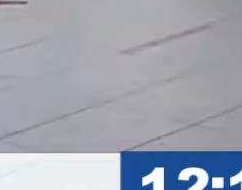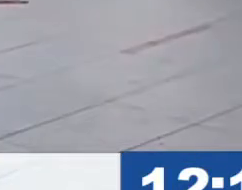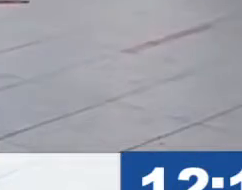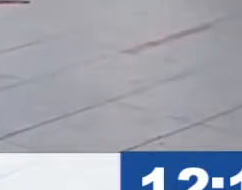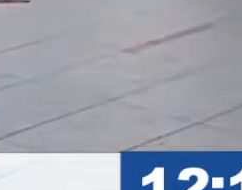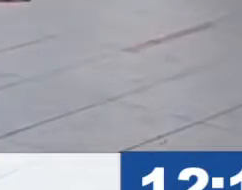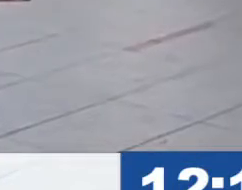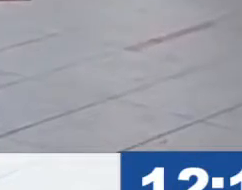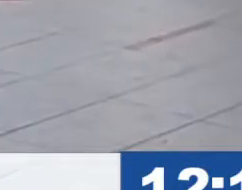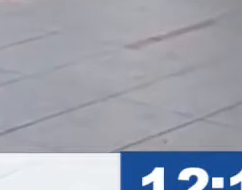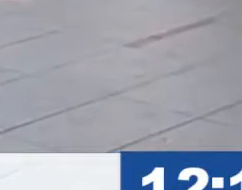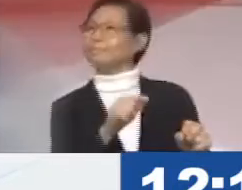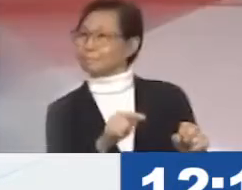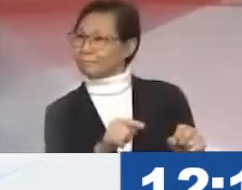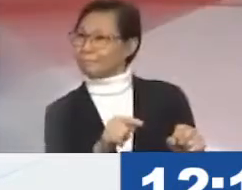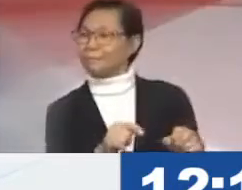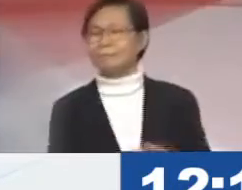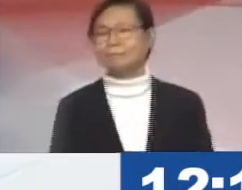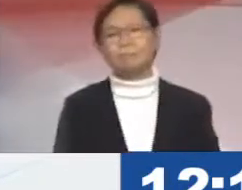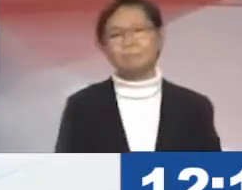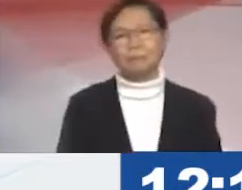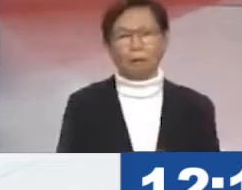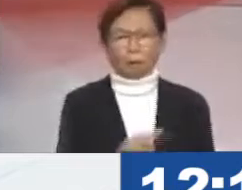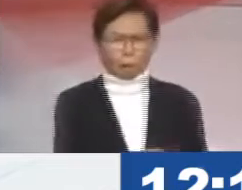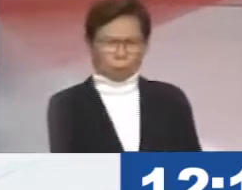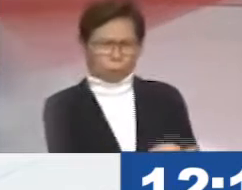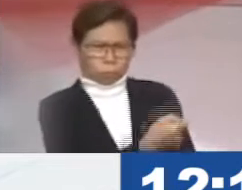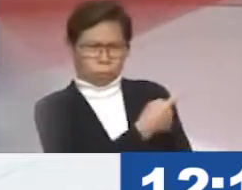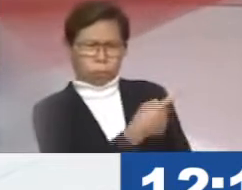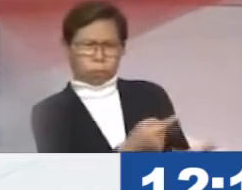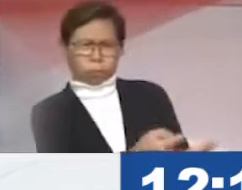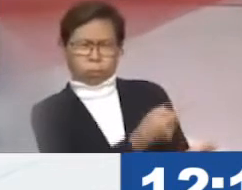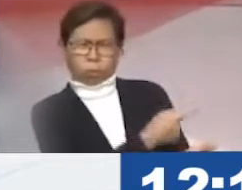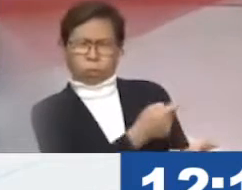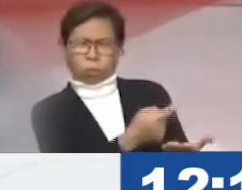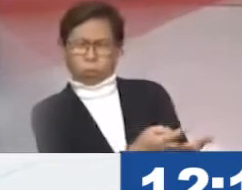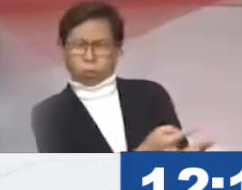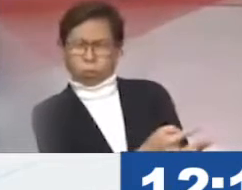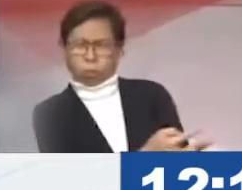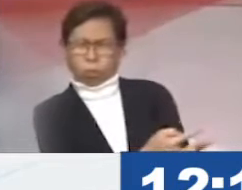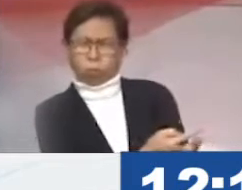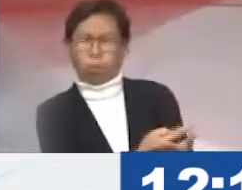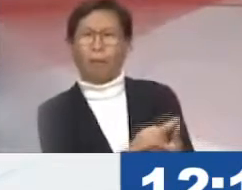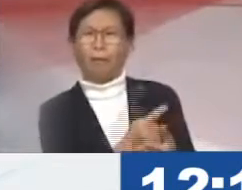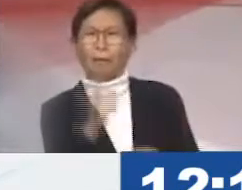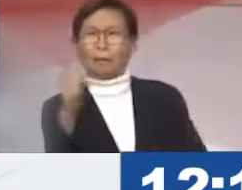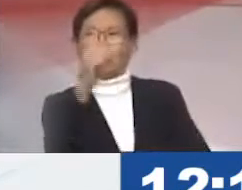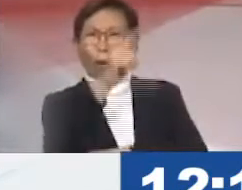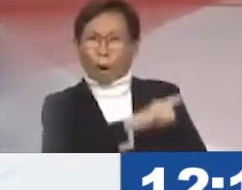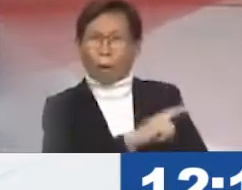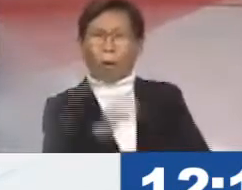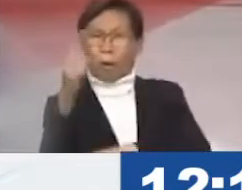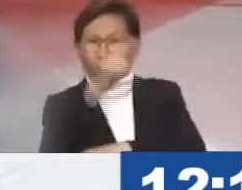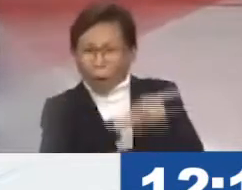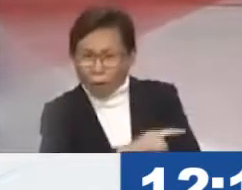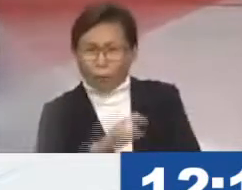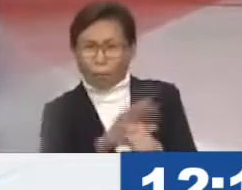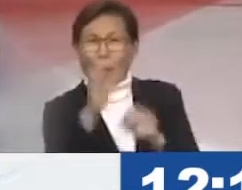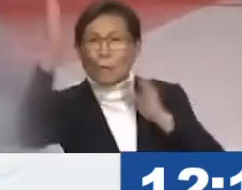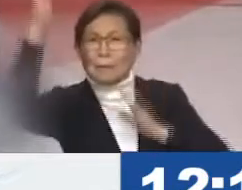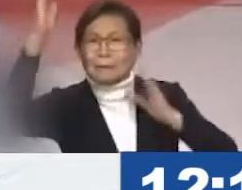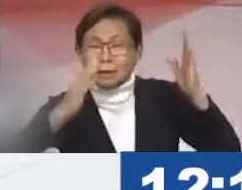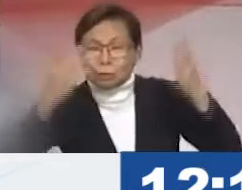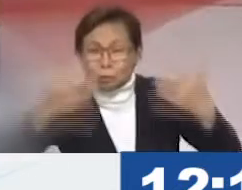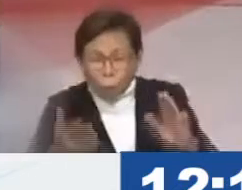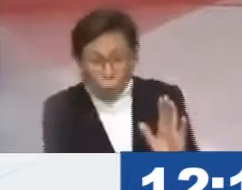资要送隔离中心。 Sejak beberapa minggu yang lalu, kes-kes harian COVID-19 di negara kita telah